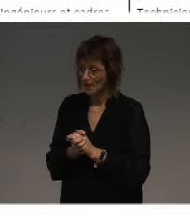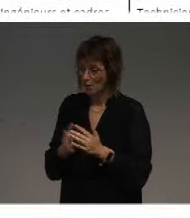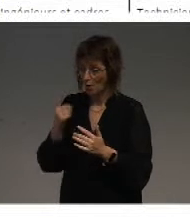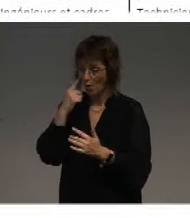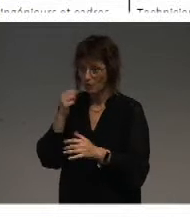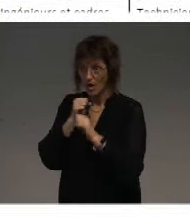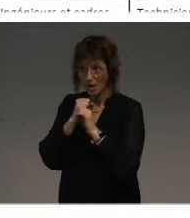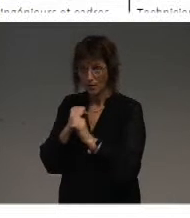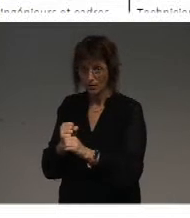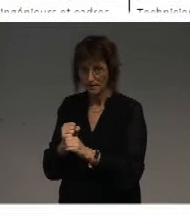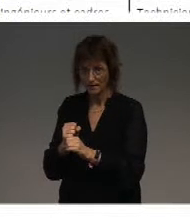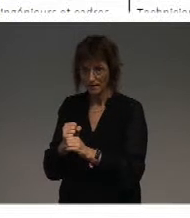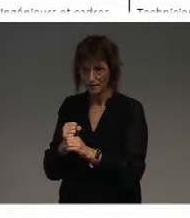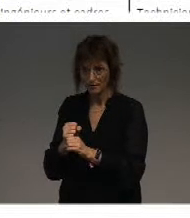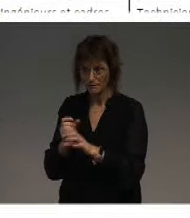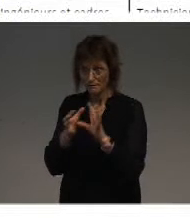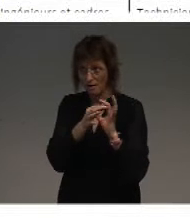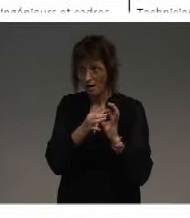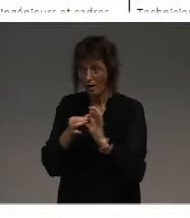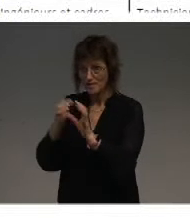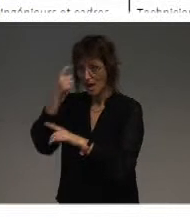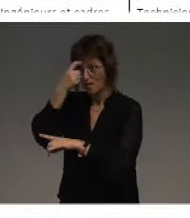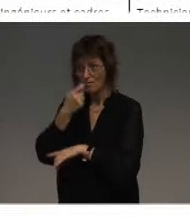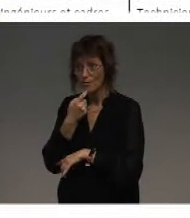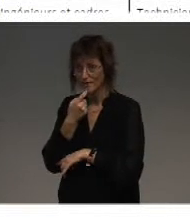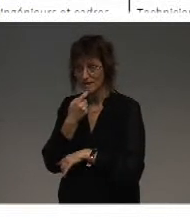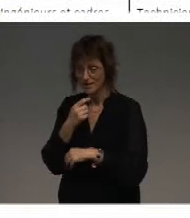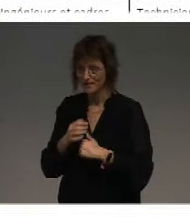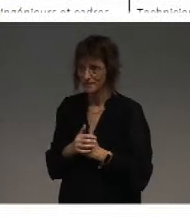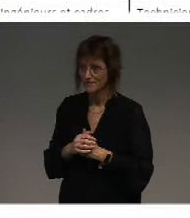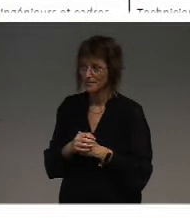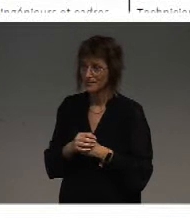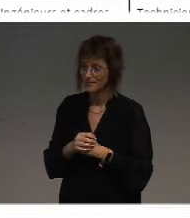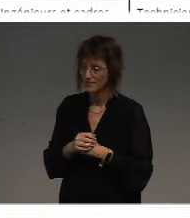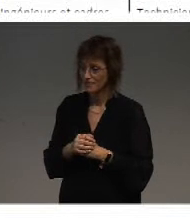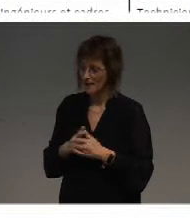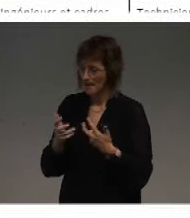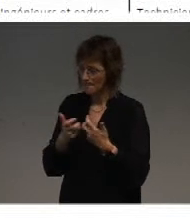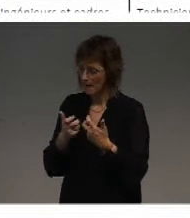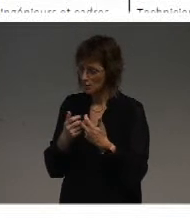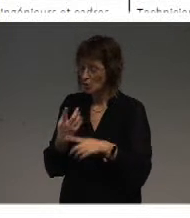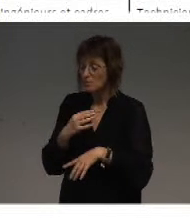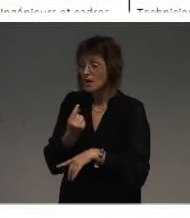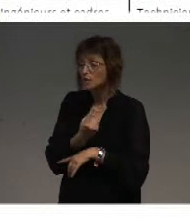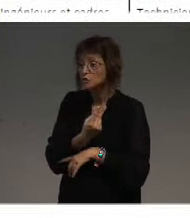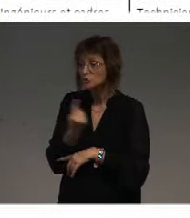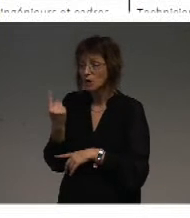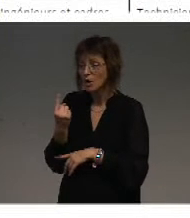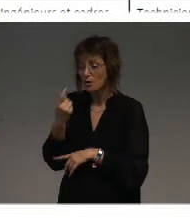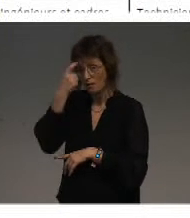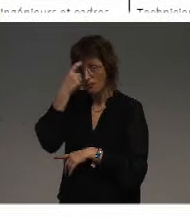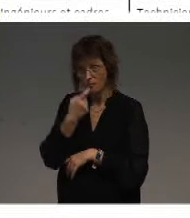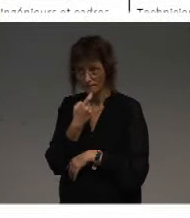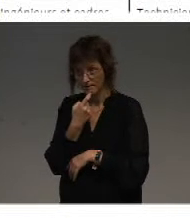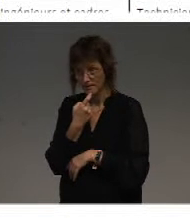qui va dépendre beaucoup de ces profils. Ce qu'on va retrouver par exemple le seul profil où